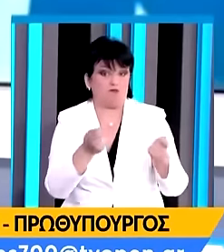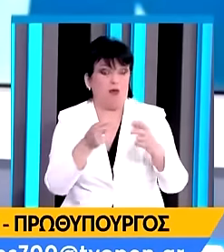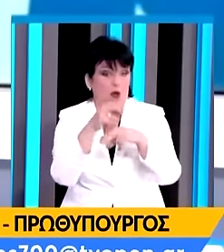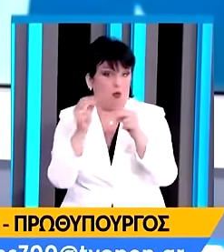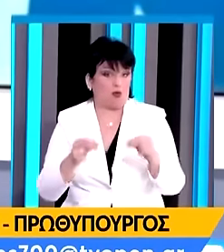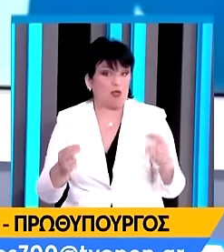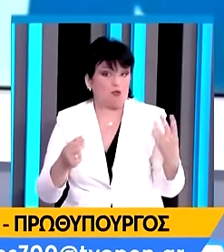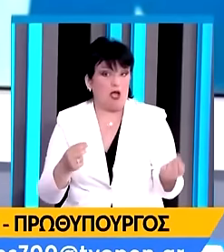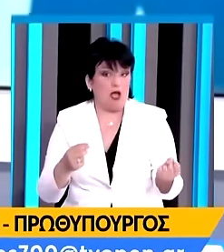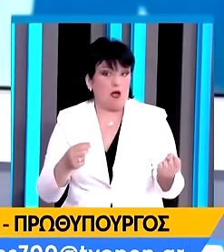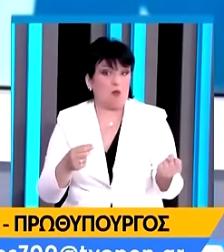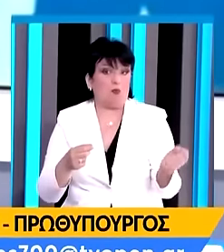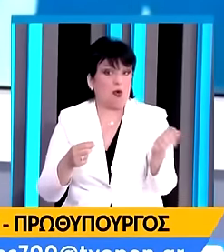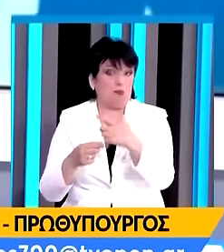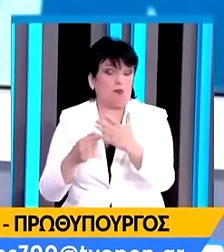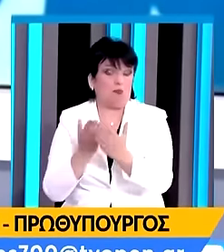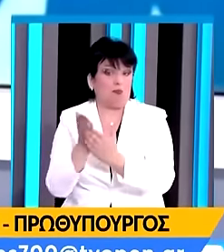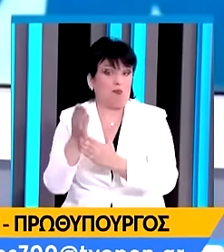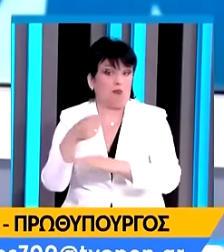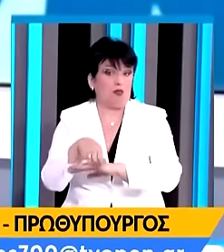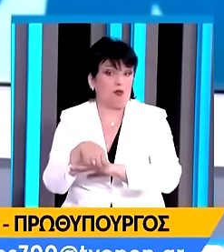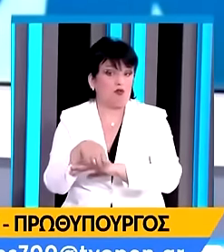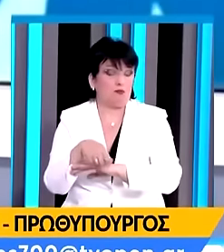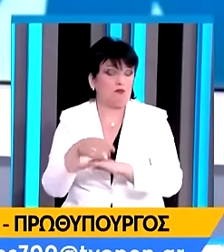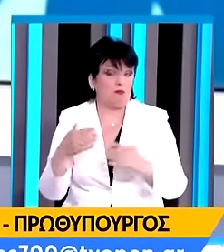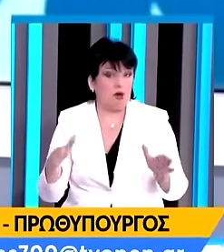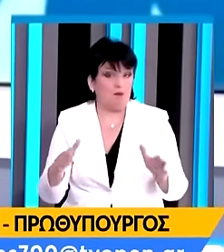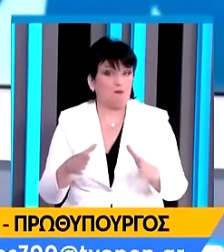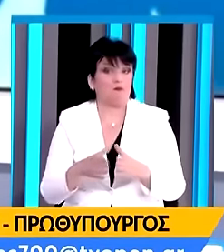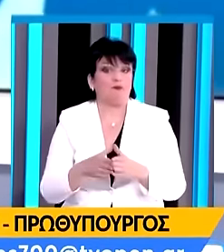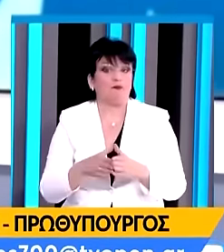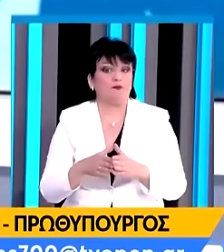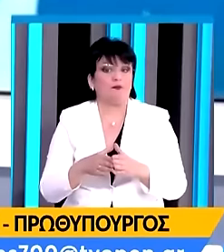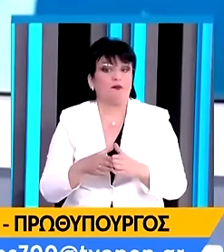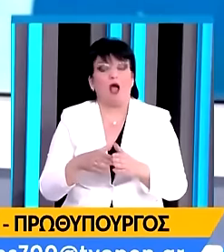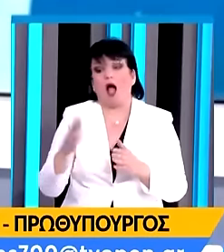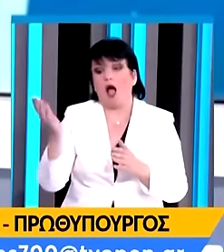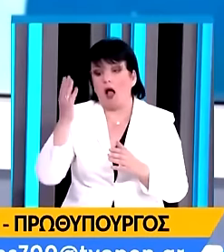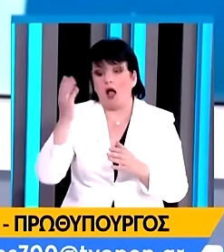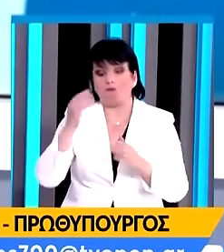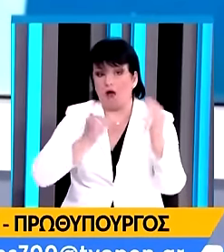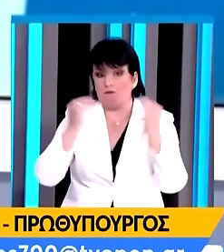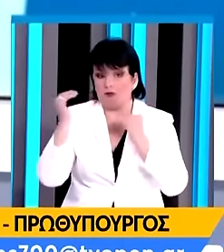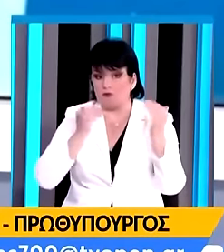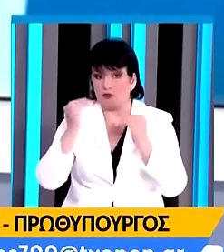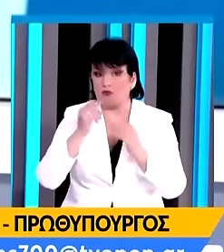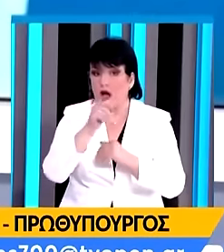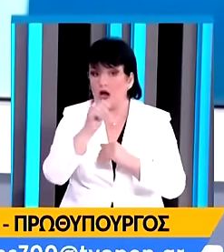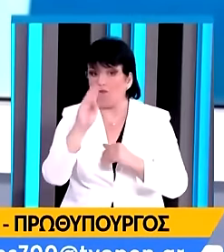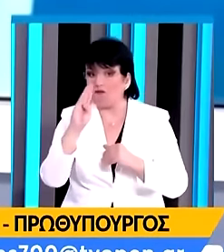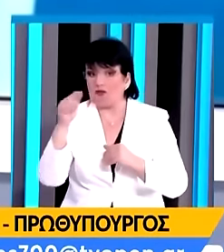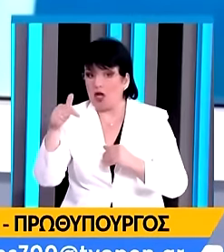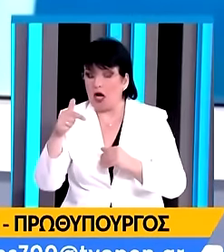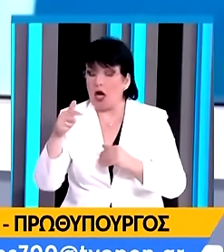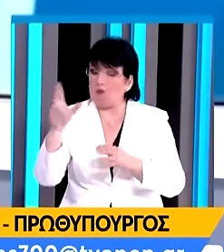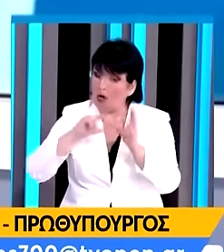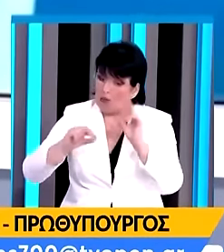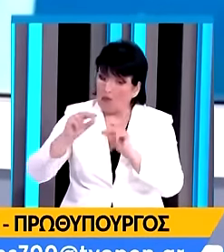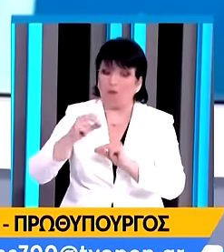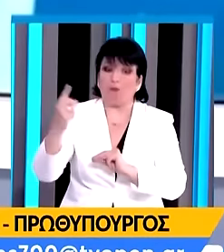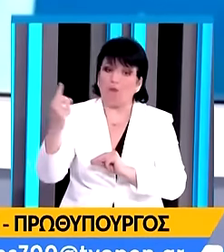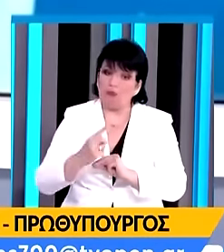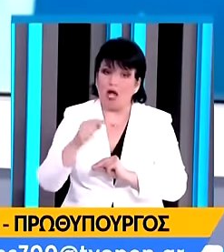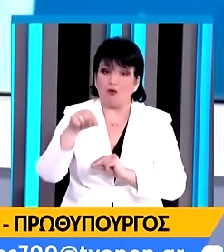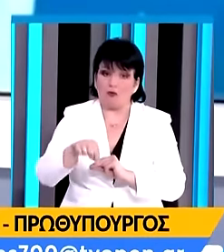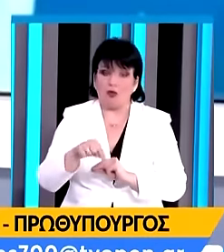πόρισμα. Δεν το διάβασε κανείς το πόρισμα μας. 800 σελίδες ήταν. Λοιπόν, ας έρθουν να πούνε ότι αυτό αμφισβητούμε το Α, το Β, το Γ, να το συζητήσουμε. Αλλά δεν